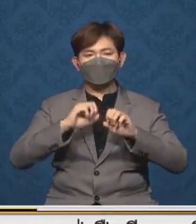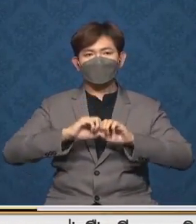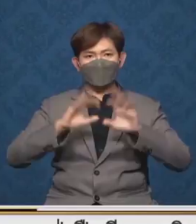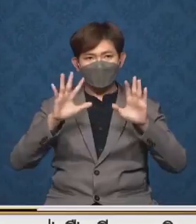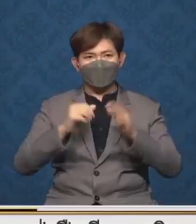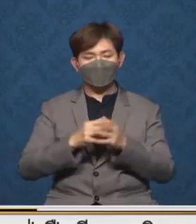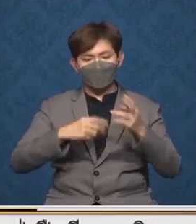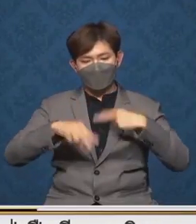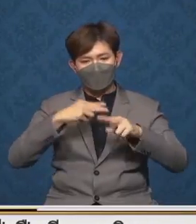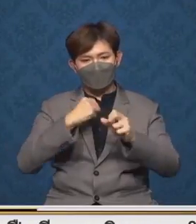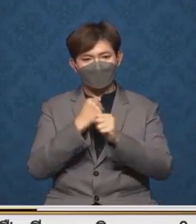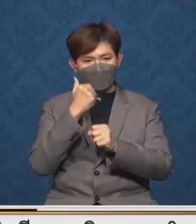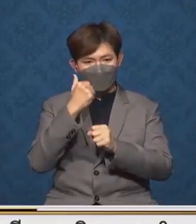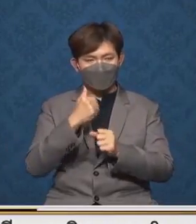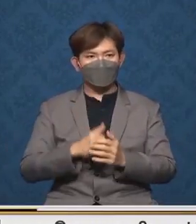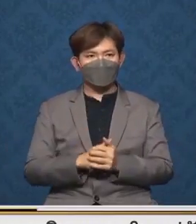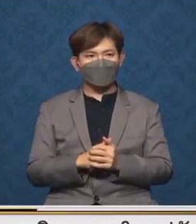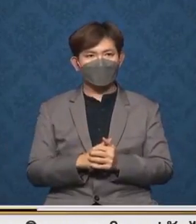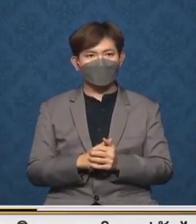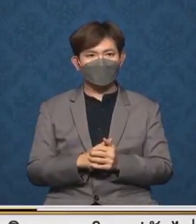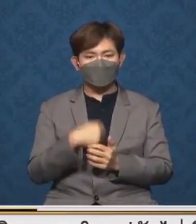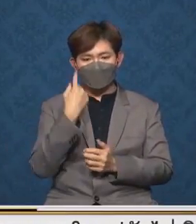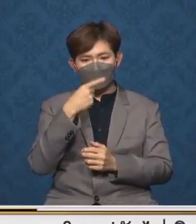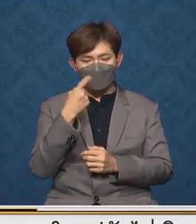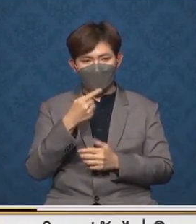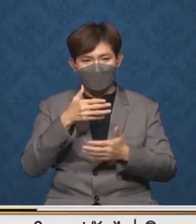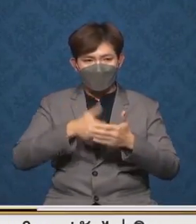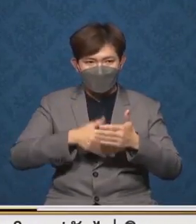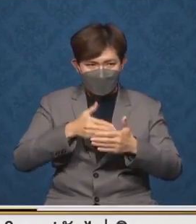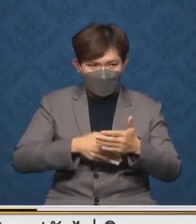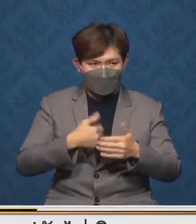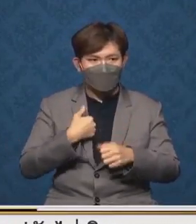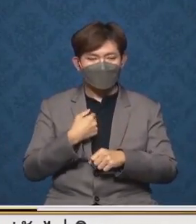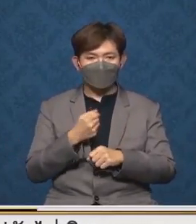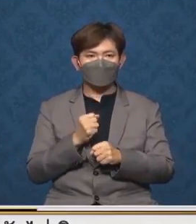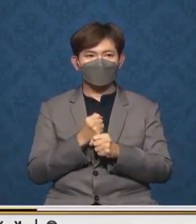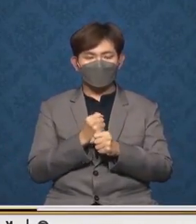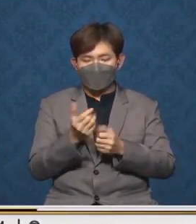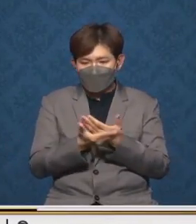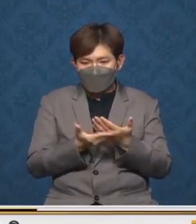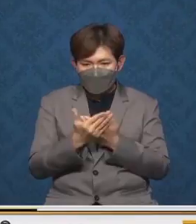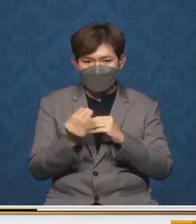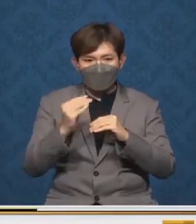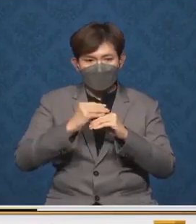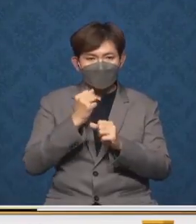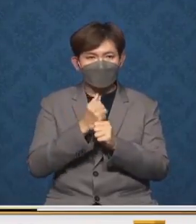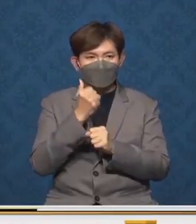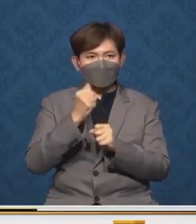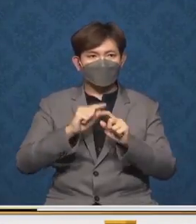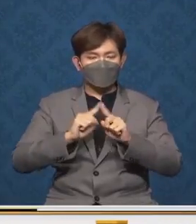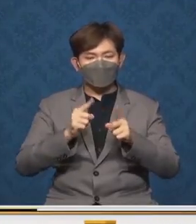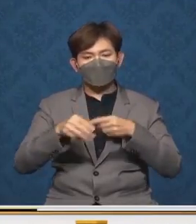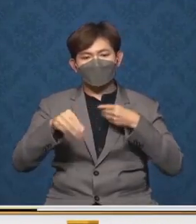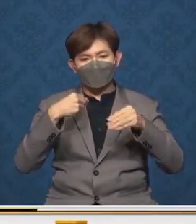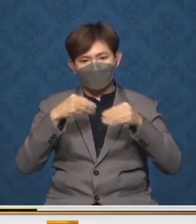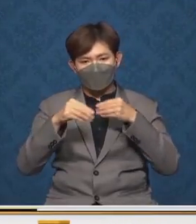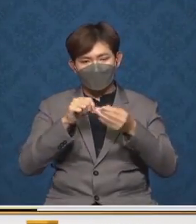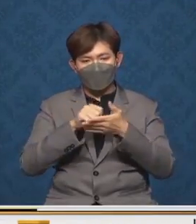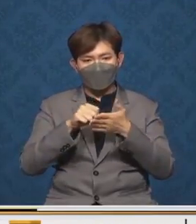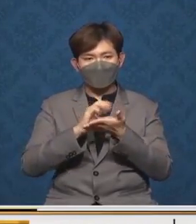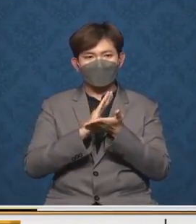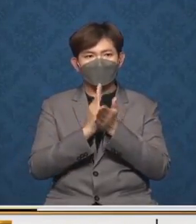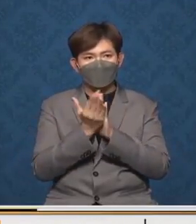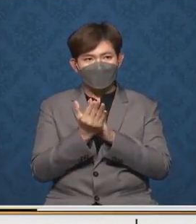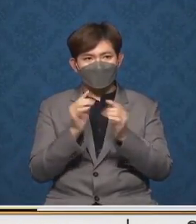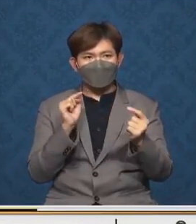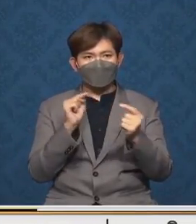ามารถตรวจสอบได้นะครับที่ใครที่ยังเข้าไม่ถึงก็จะพิจารณาเพิ่มเติมต่อไปนะครับโดยจะต้องมีความยืดหยุ่นสามารถปรับเปลี่ยน